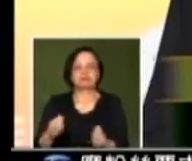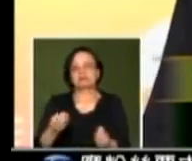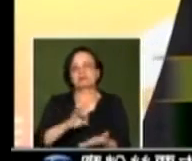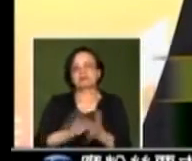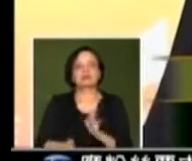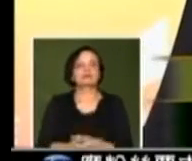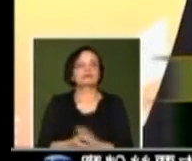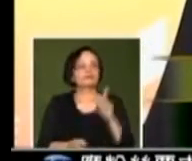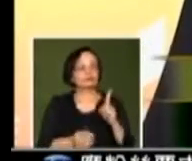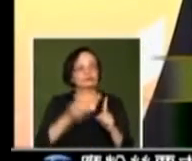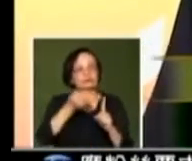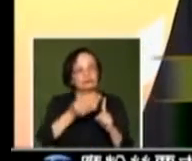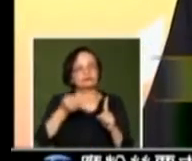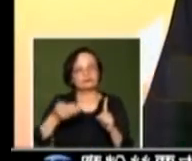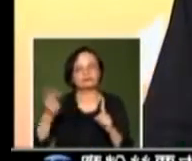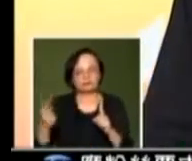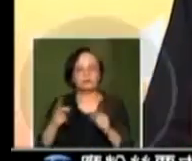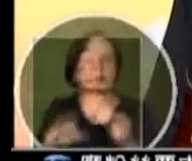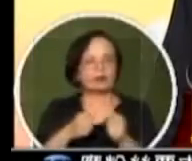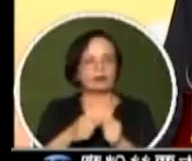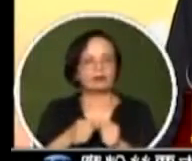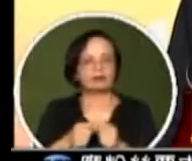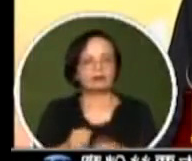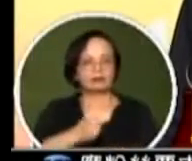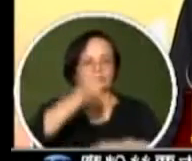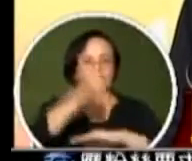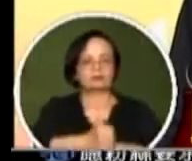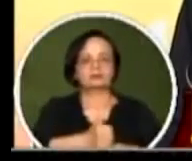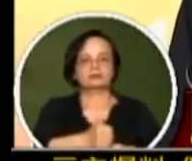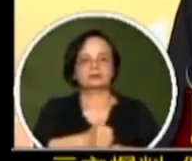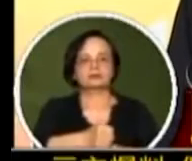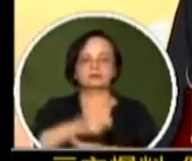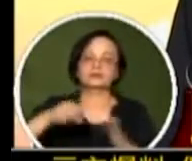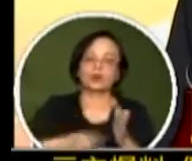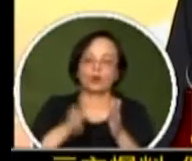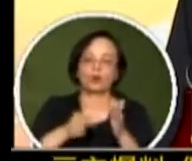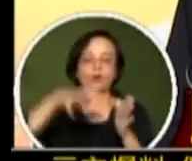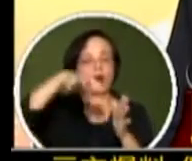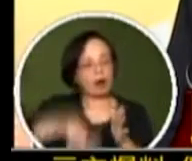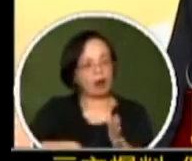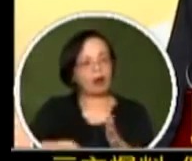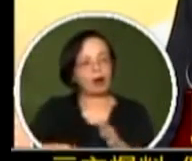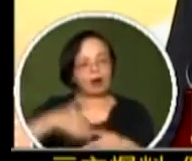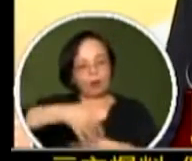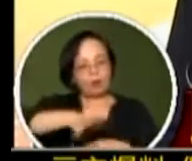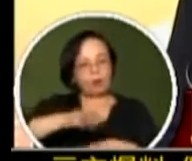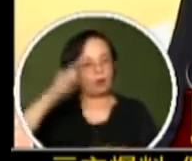1992年4月19日，咱占车头迄个游行啊，一礼拜，这是我